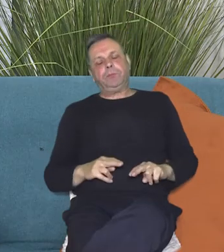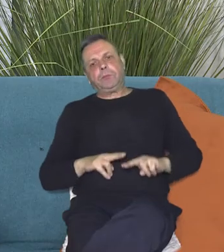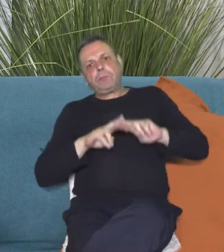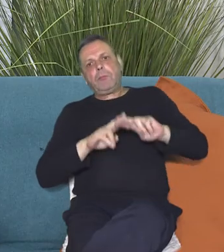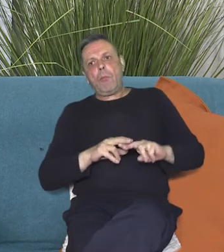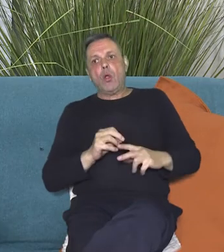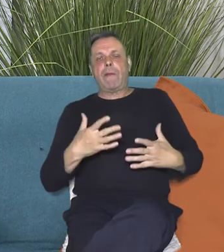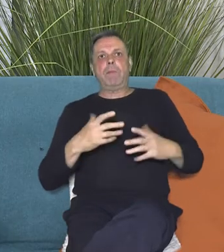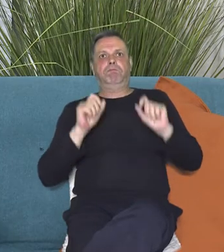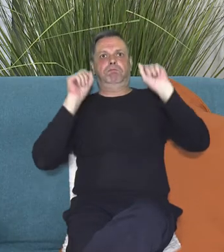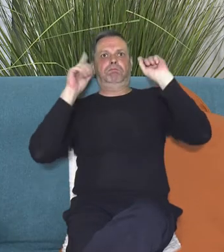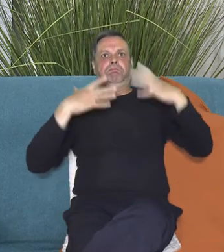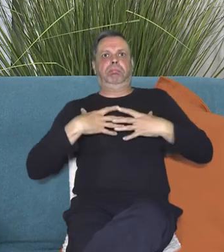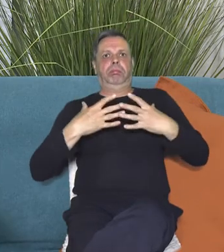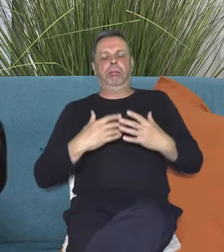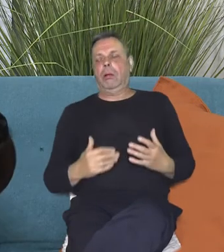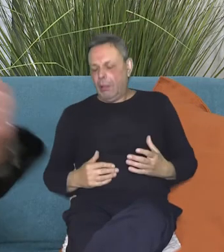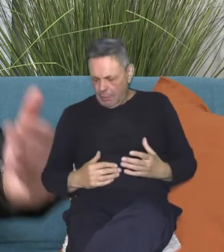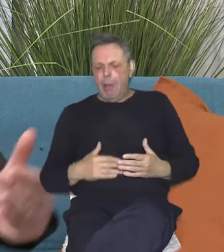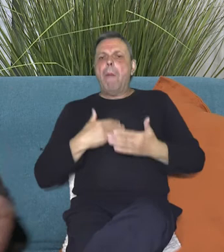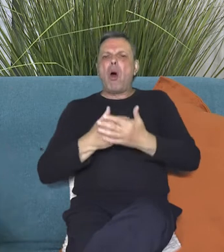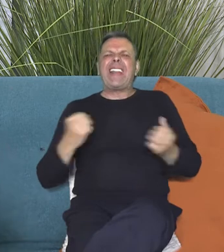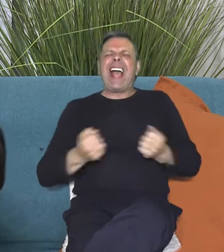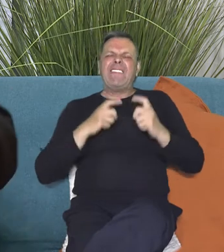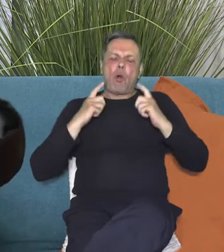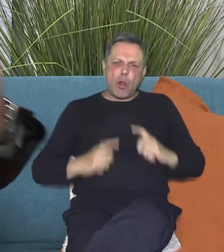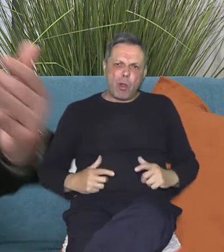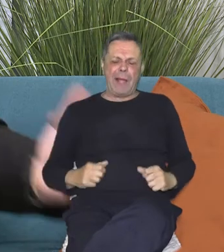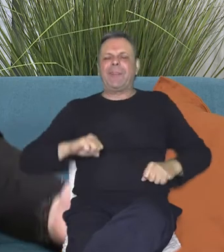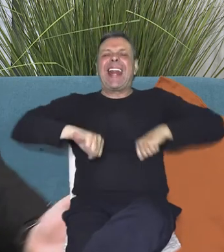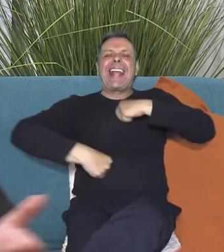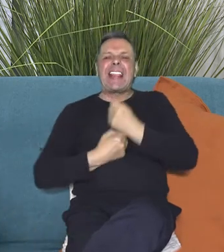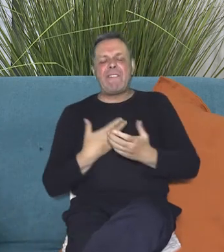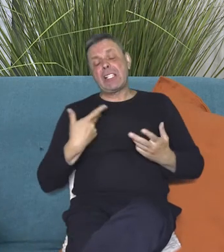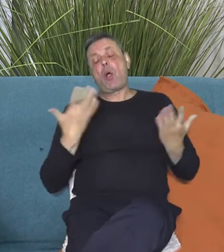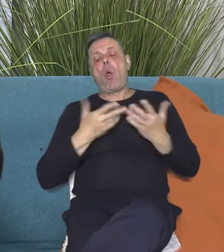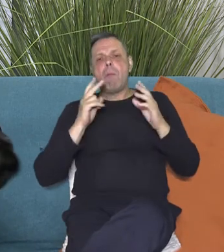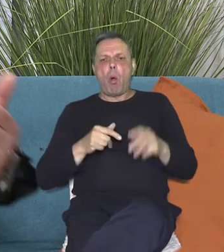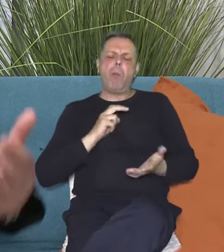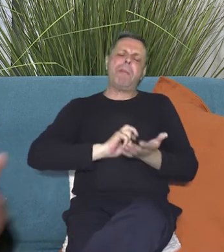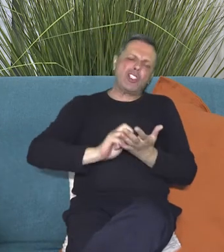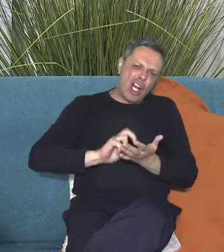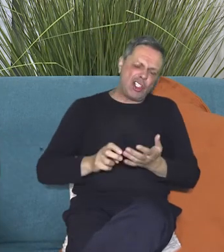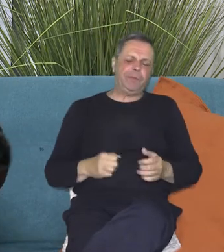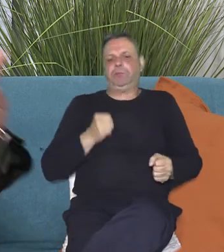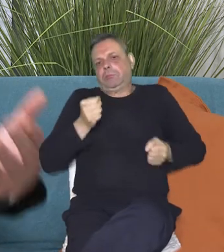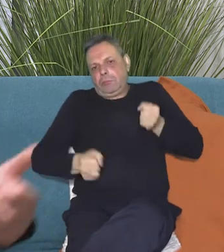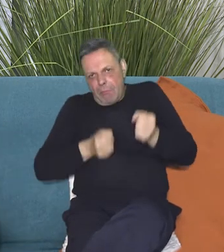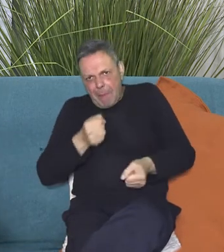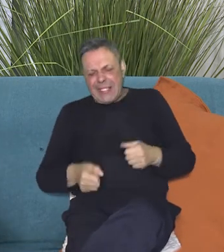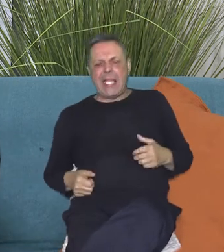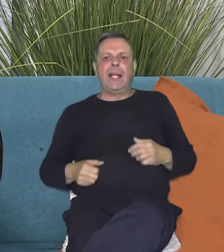stvari ostavi bez daha, pored onih aktivnog odmora, onih rekreativaca koji mogu i